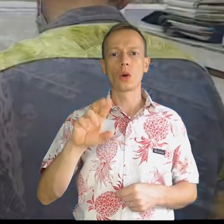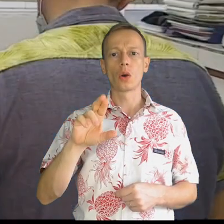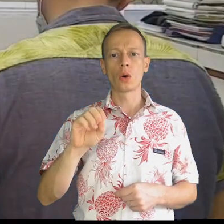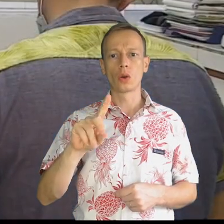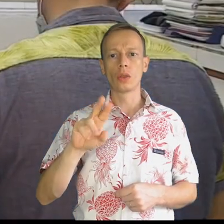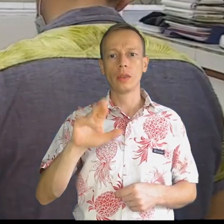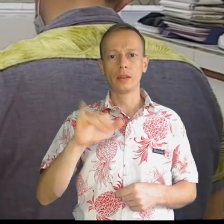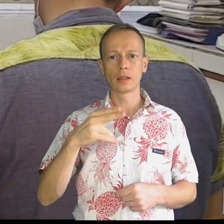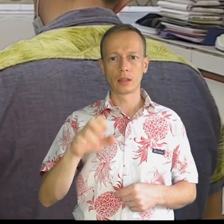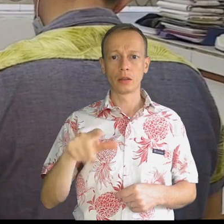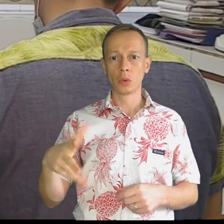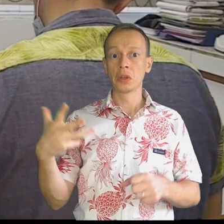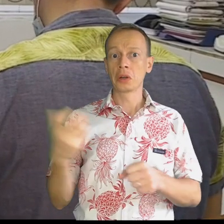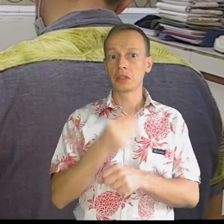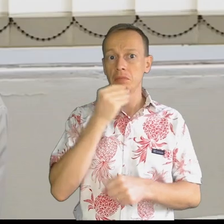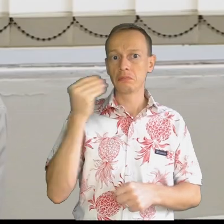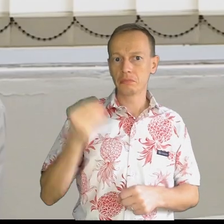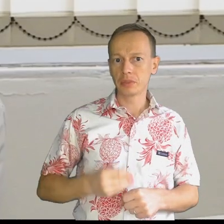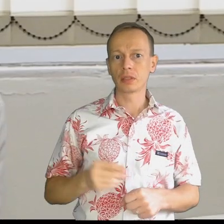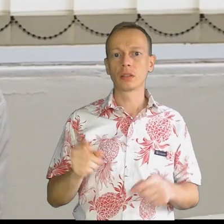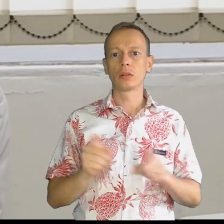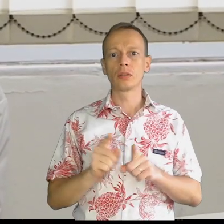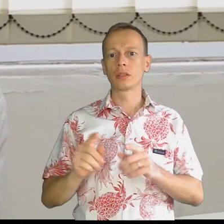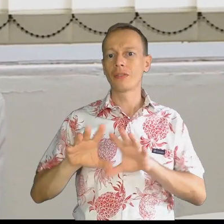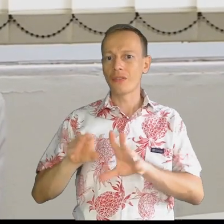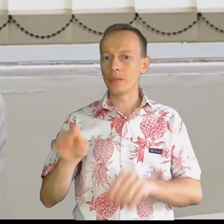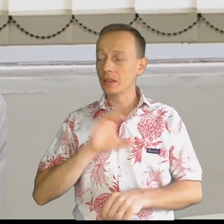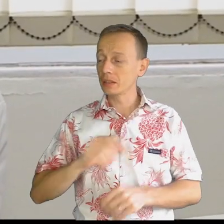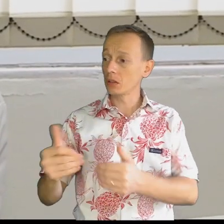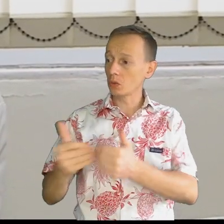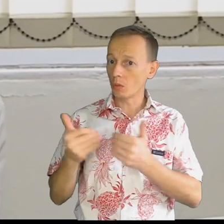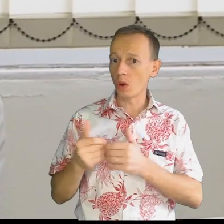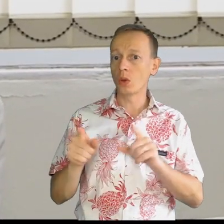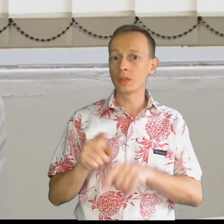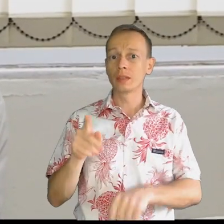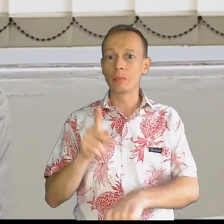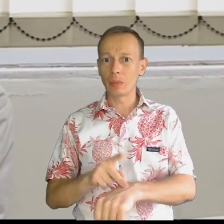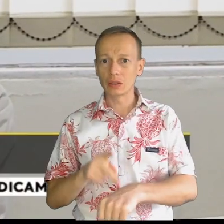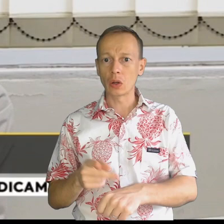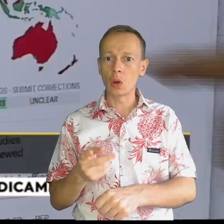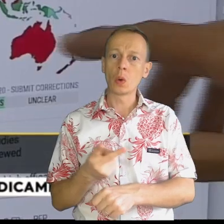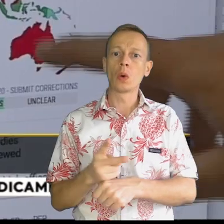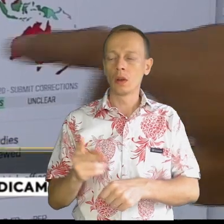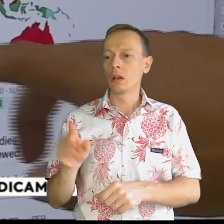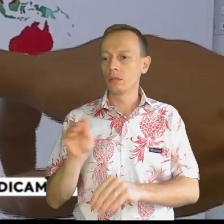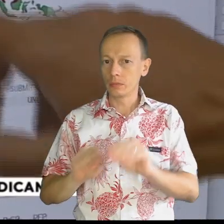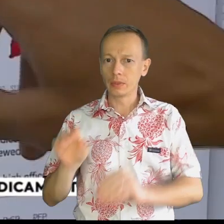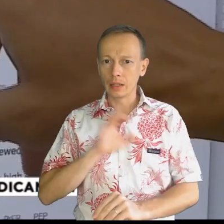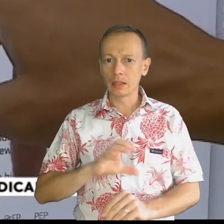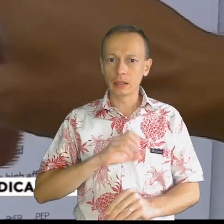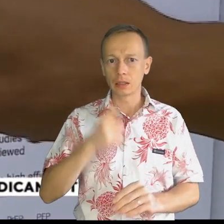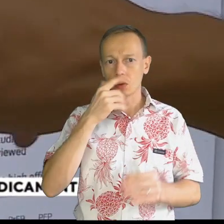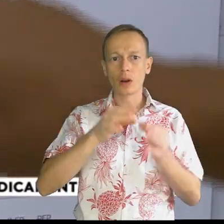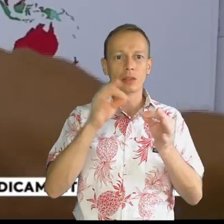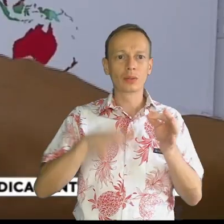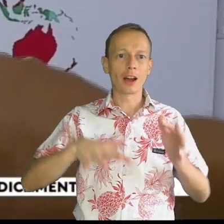réussi qu'il a répété sur des proches et à leur demande, puis sur ses patients à risque. Les résultats sont mitigés, mais il observe tout de